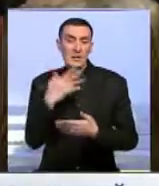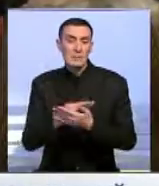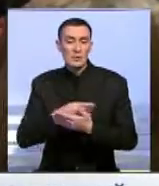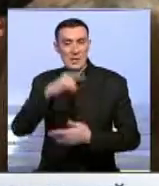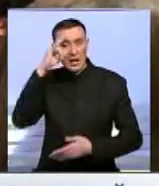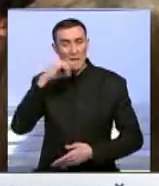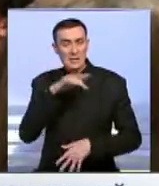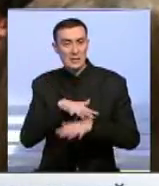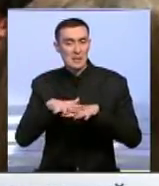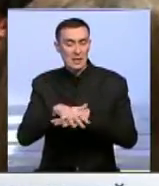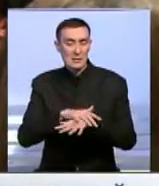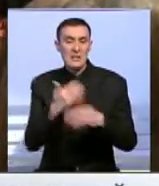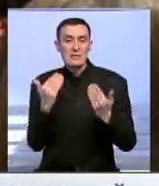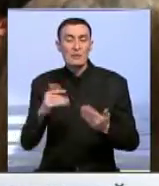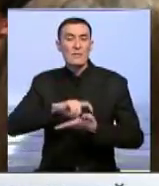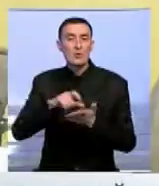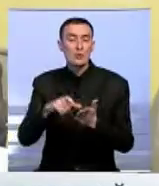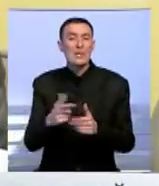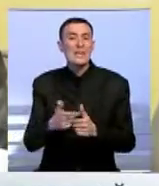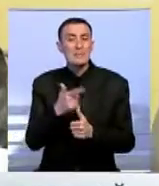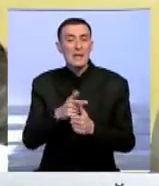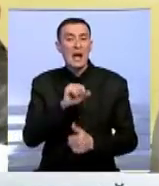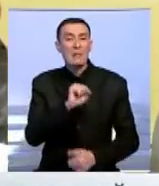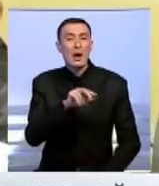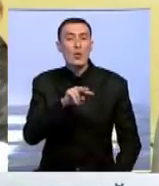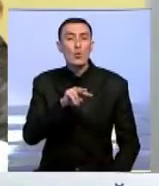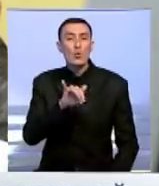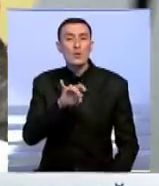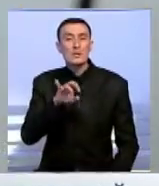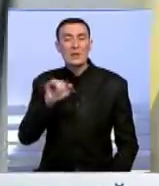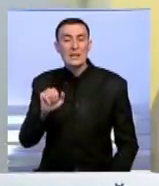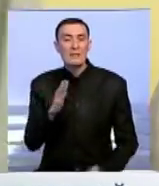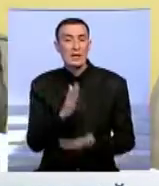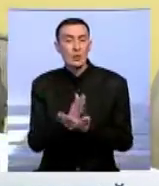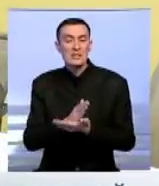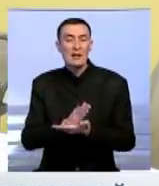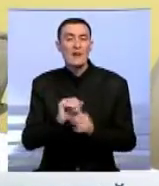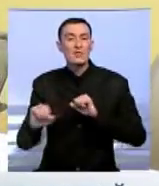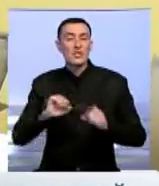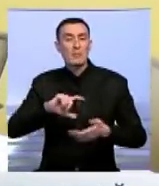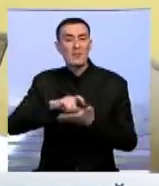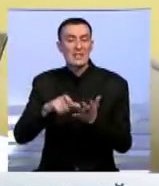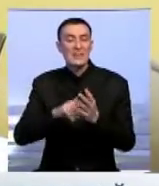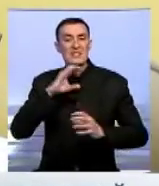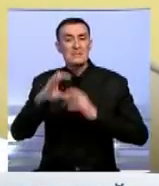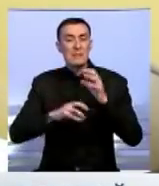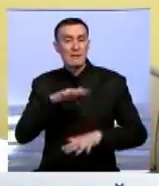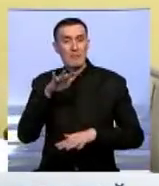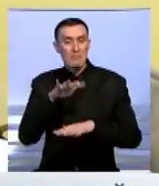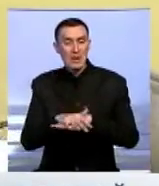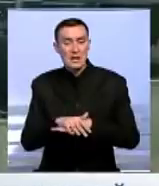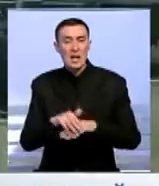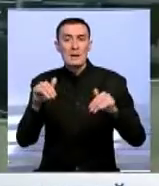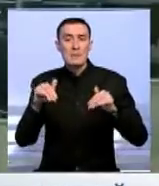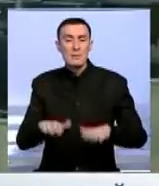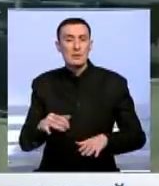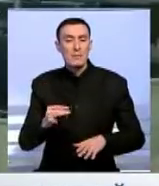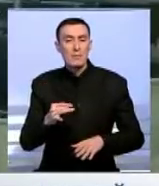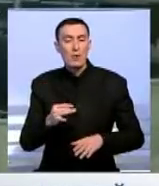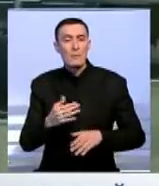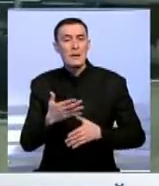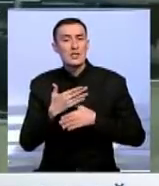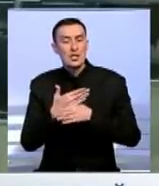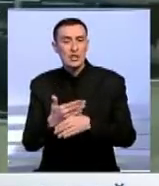казахстанцам. Сегодня в аудитории имени Алмы Уразалиновой, расположенной в штаб-квартире Всемирного банка, принимаются важные решения по